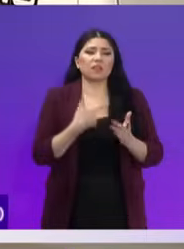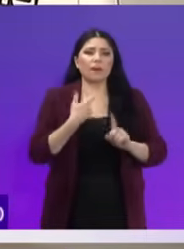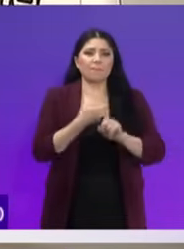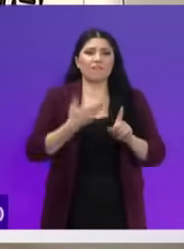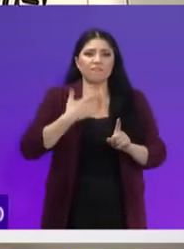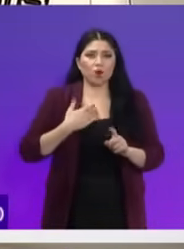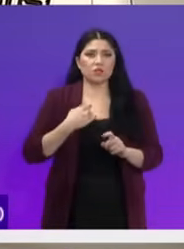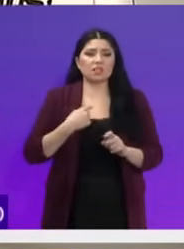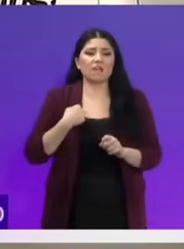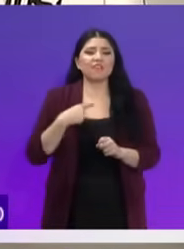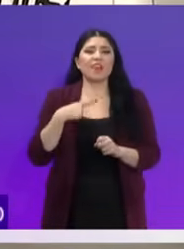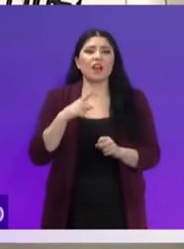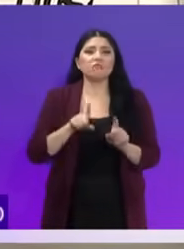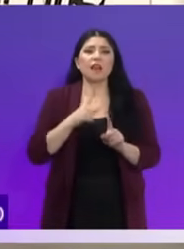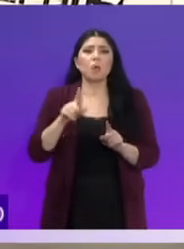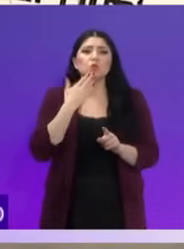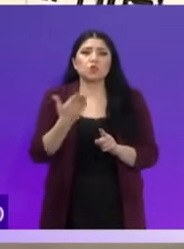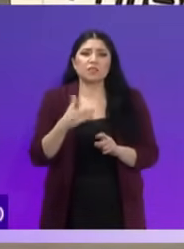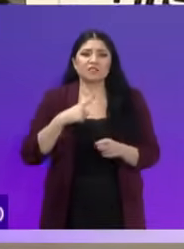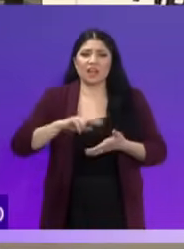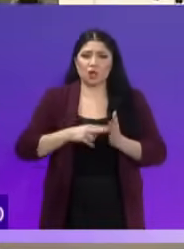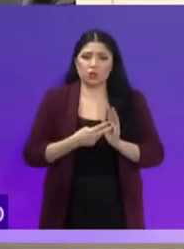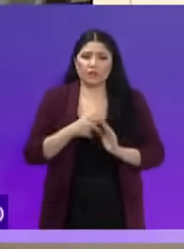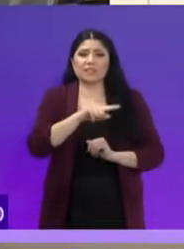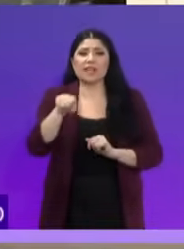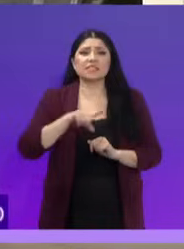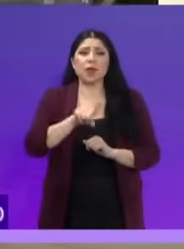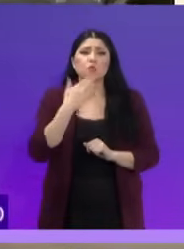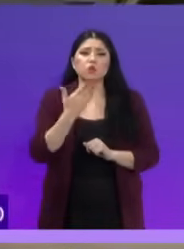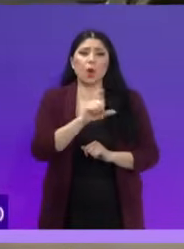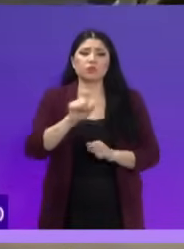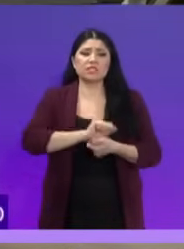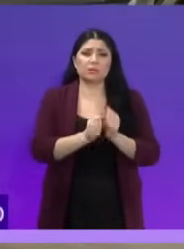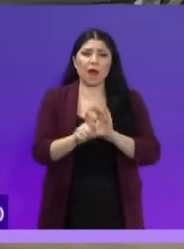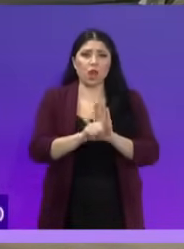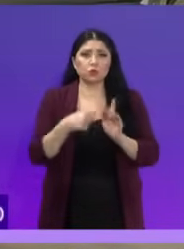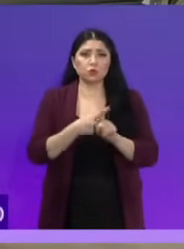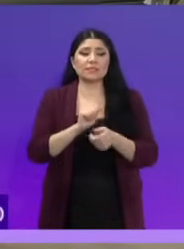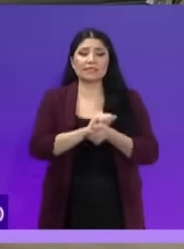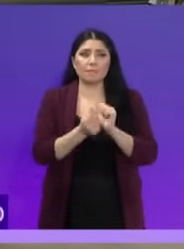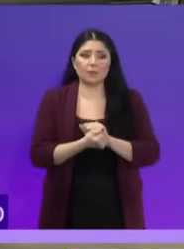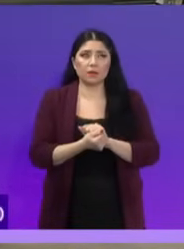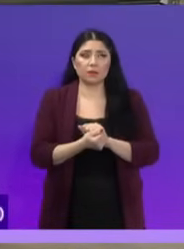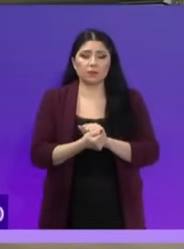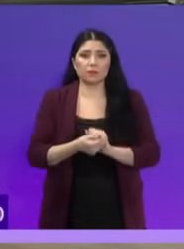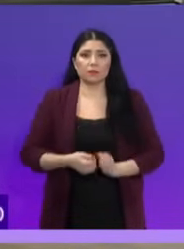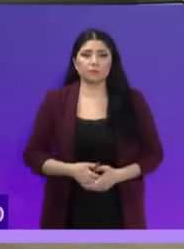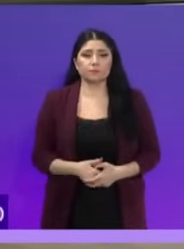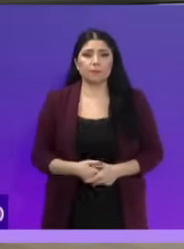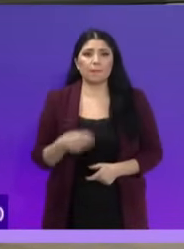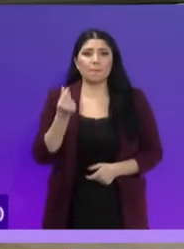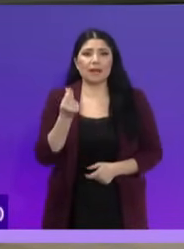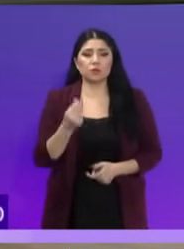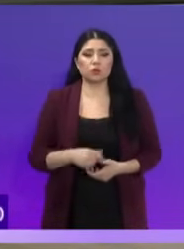facă auziți, ei sunt nemulțumiți de schimbările de legi și de schimbările